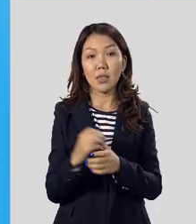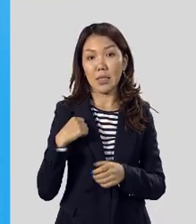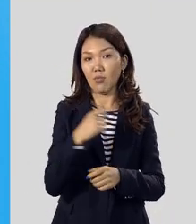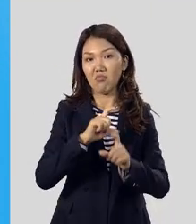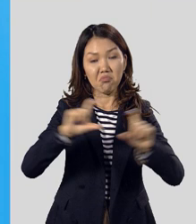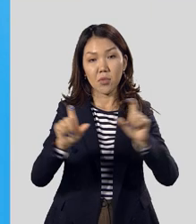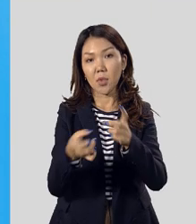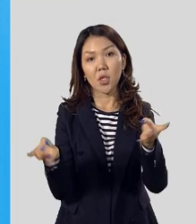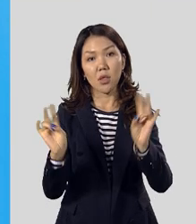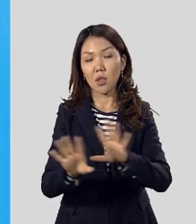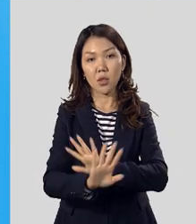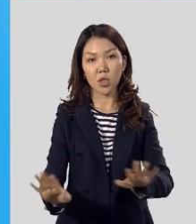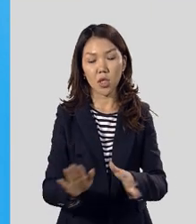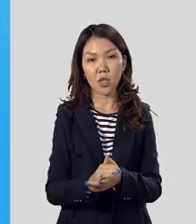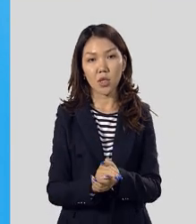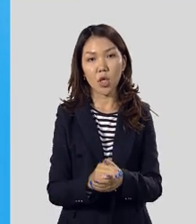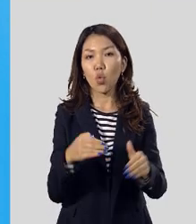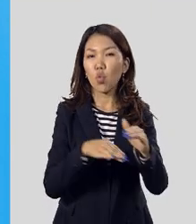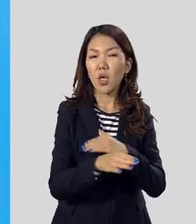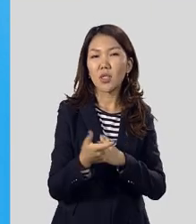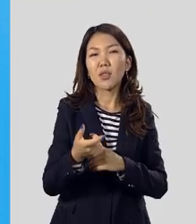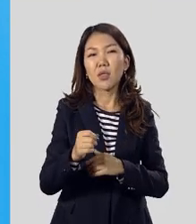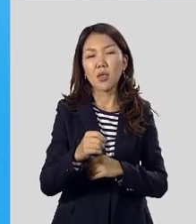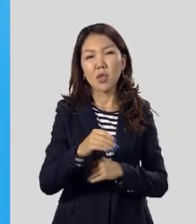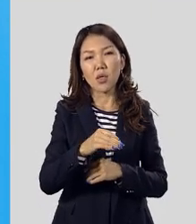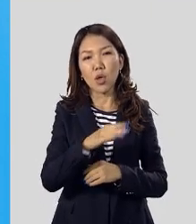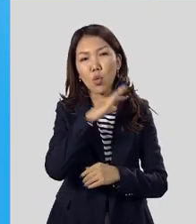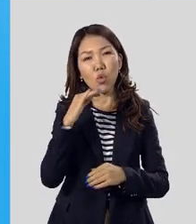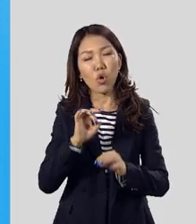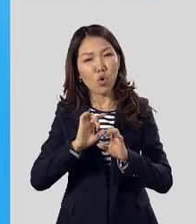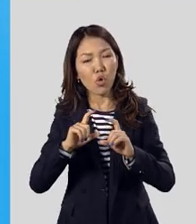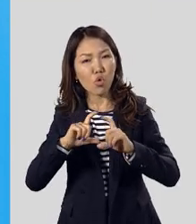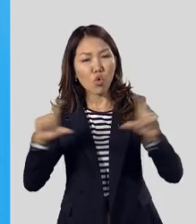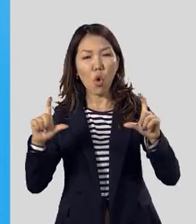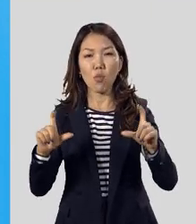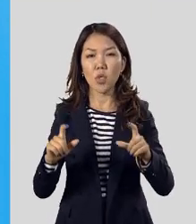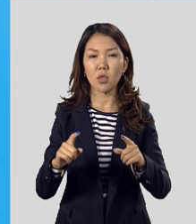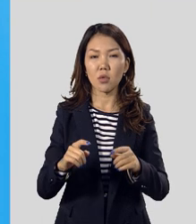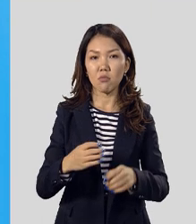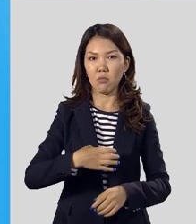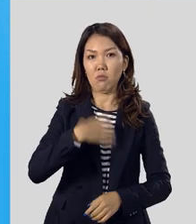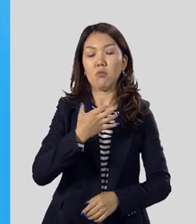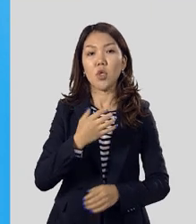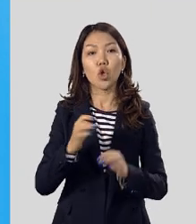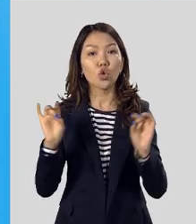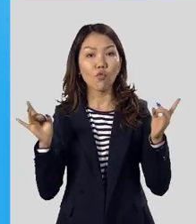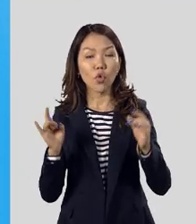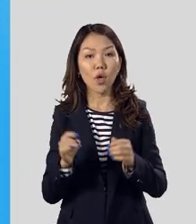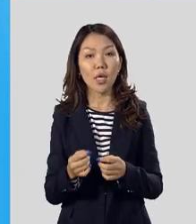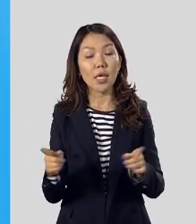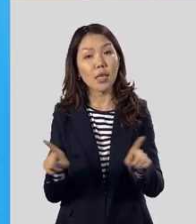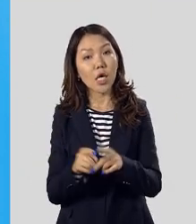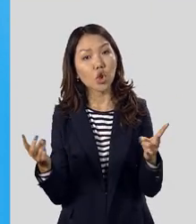и избегать мест, где громкие и резкие звуки. Также нужно мыть уши каждый